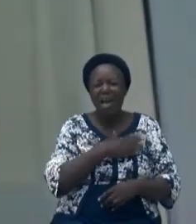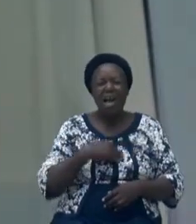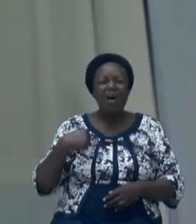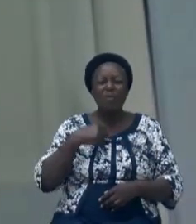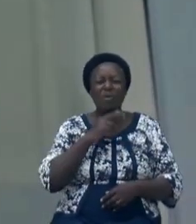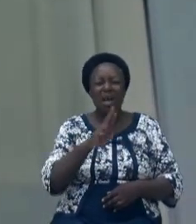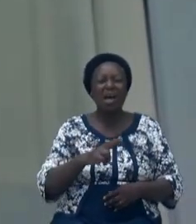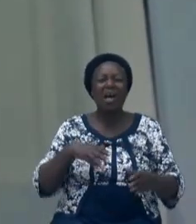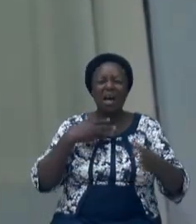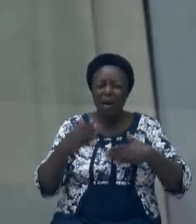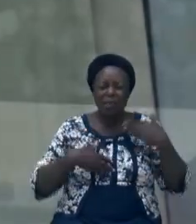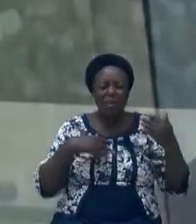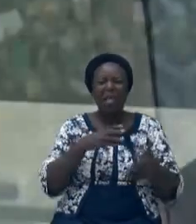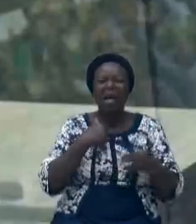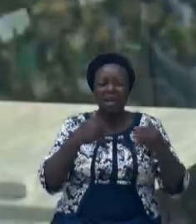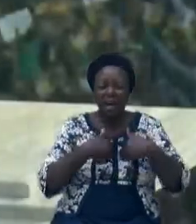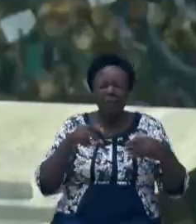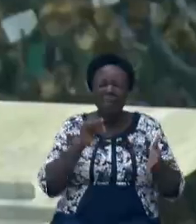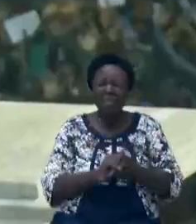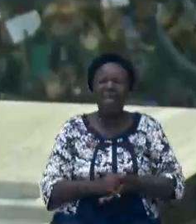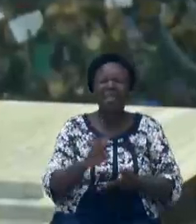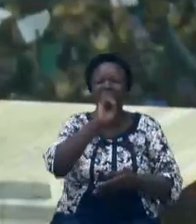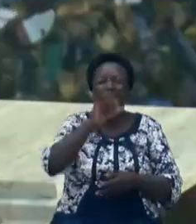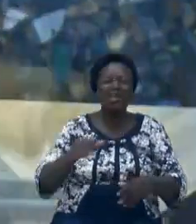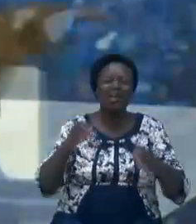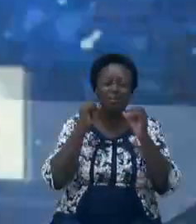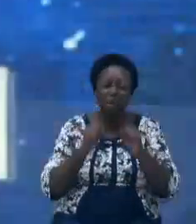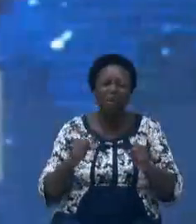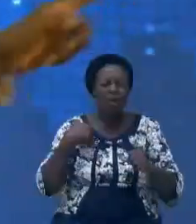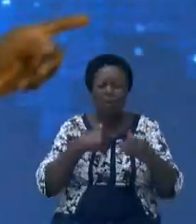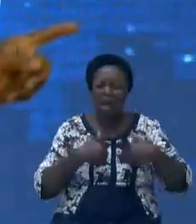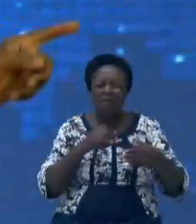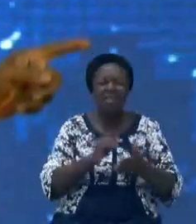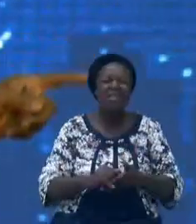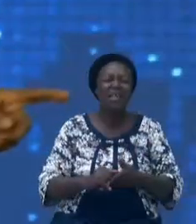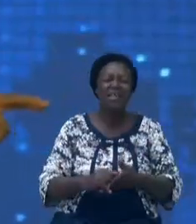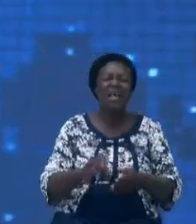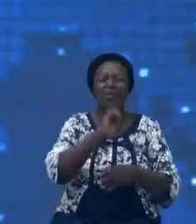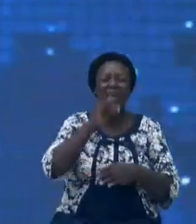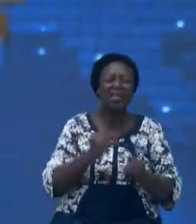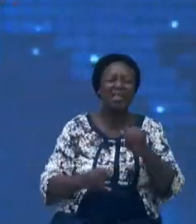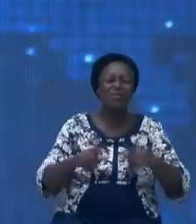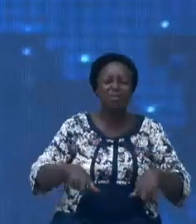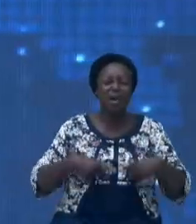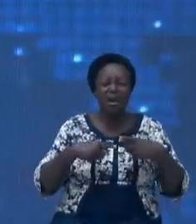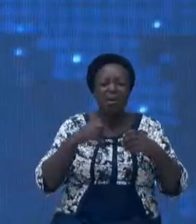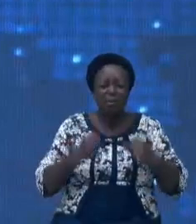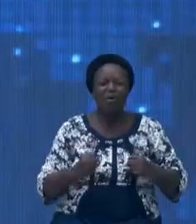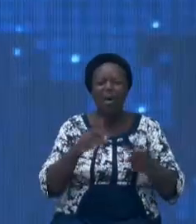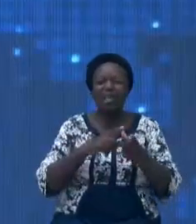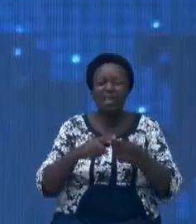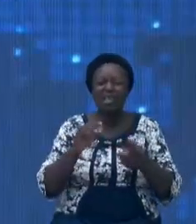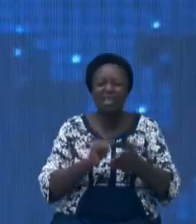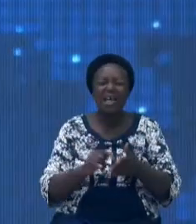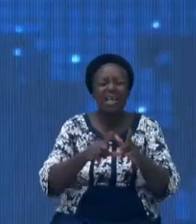aujourd'hui et éternellement et nous demandons que cette puissance éternelle cette puissance